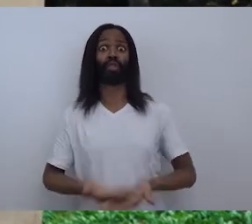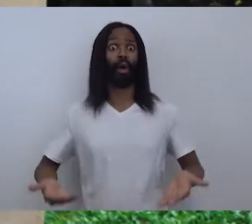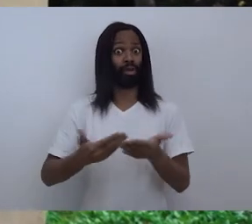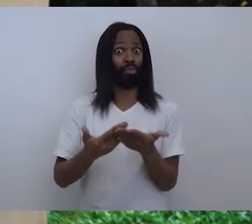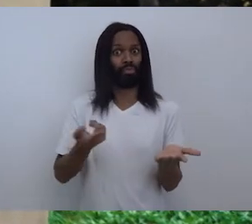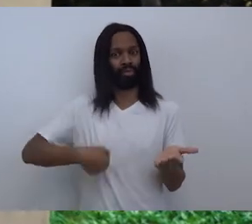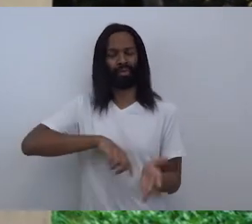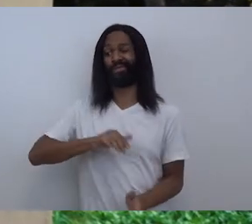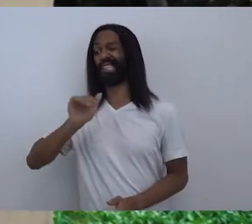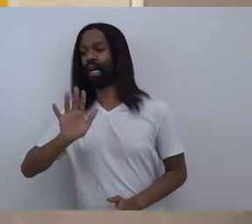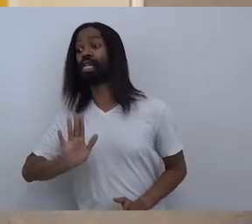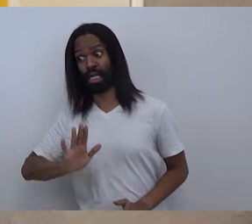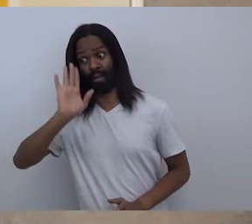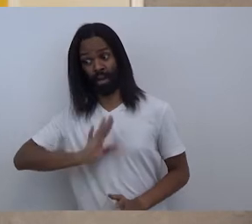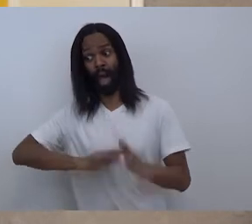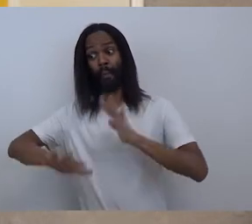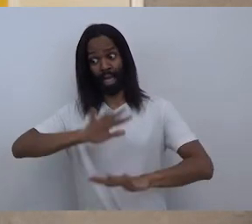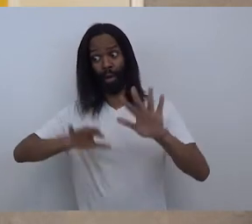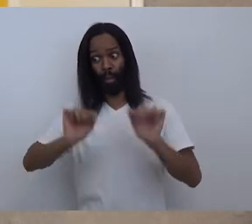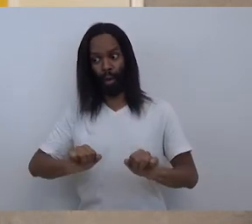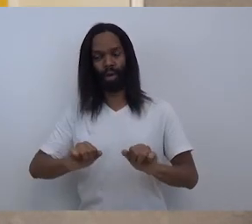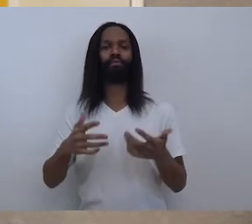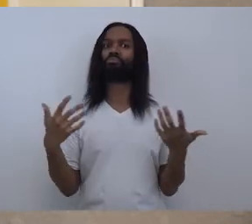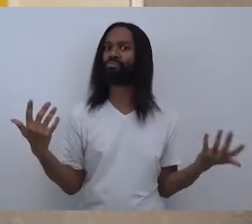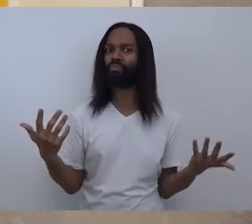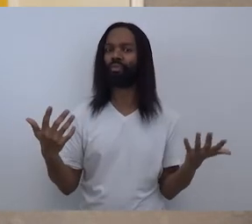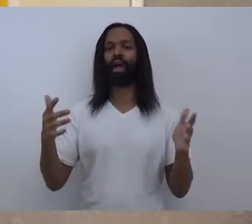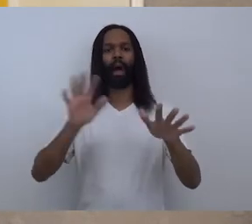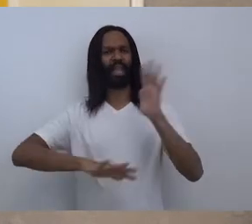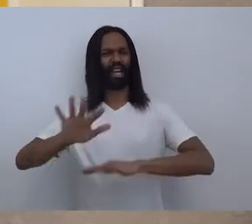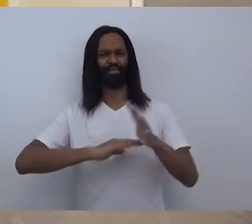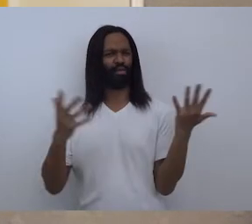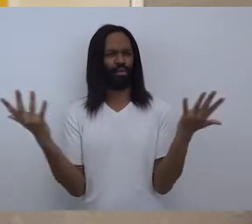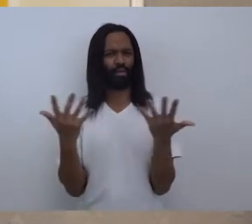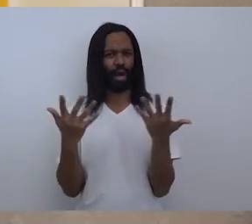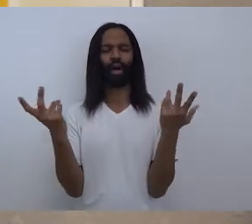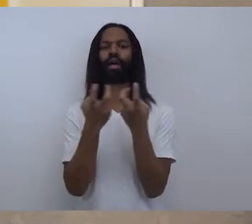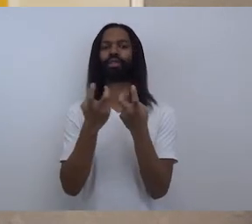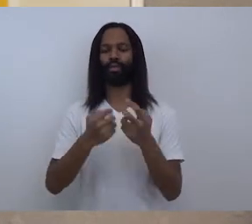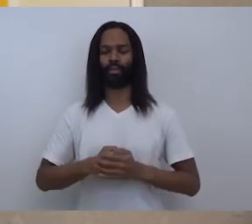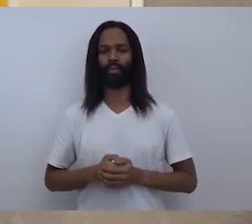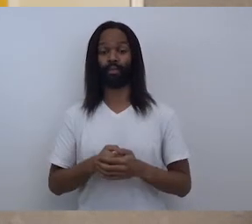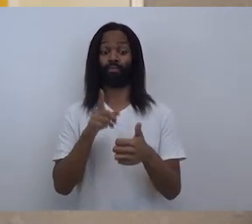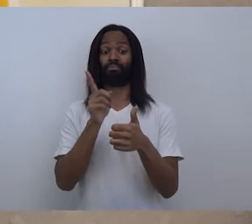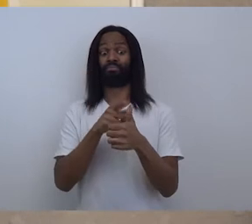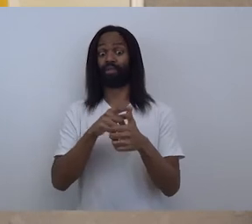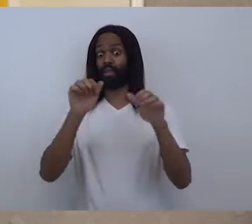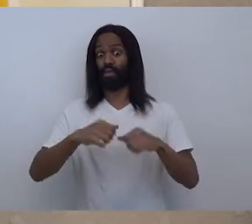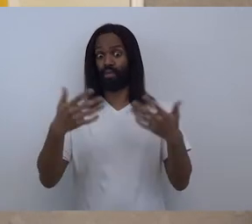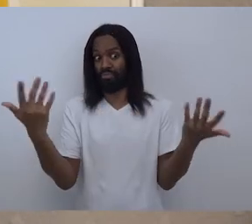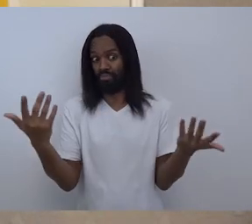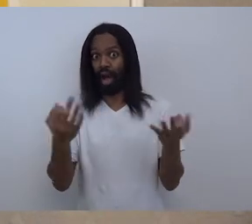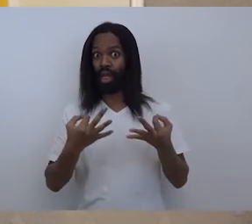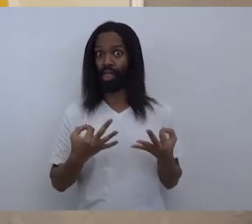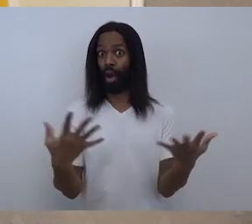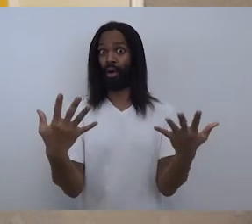des aménagements de l'examen. Aménagements qui peuvent être de différentes formes, c'est-à-dire soit un